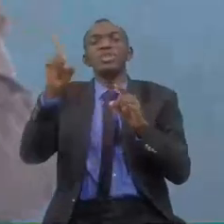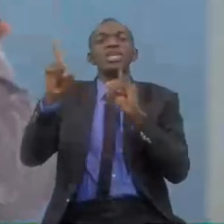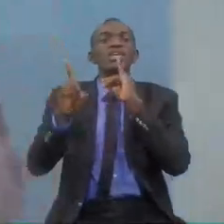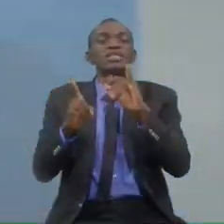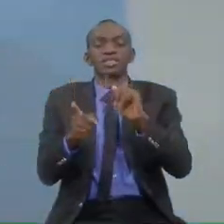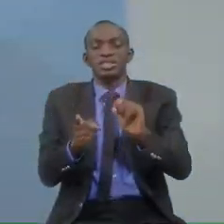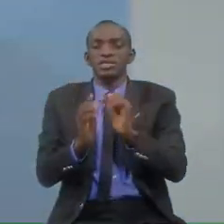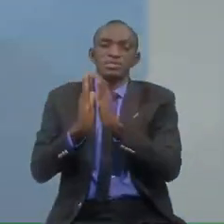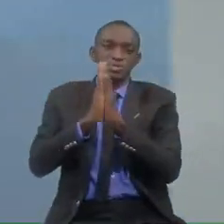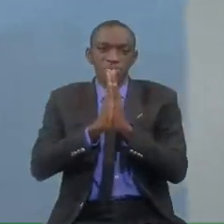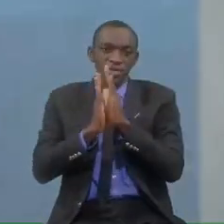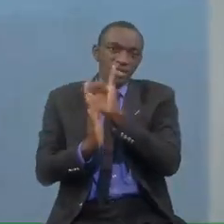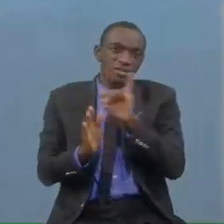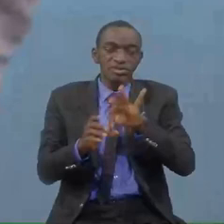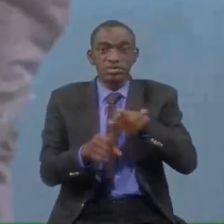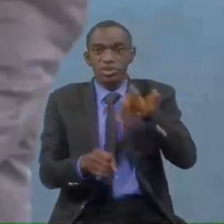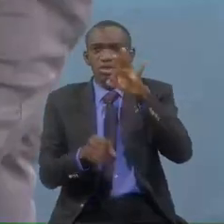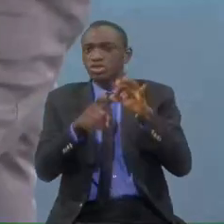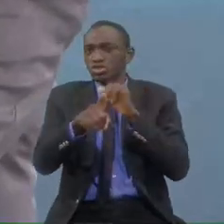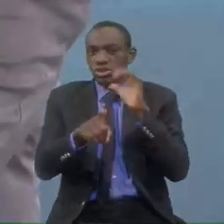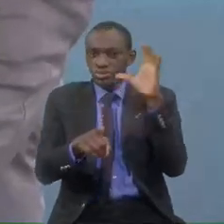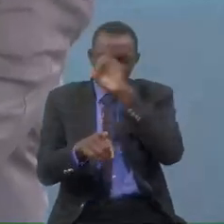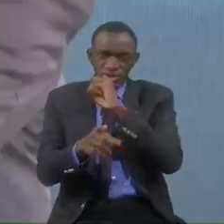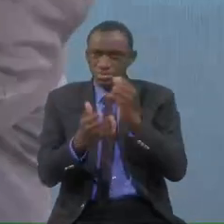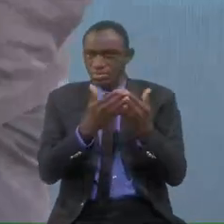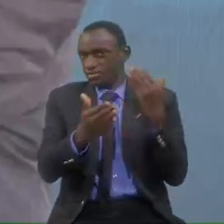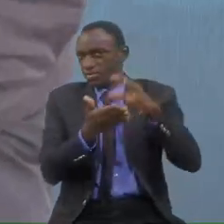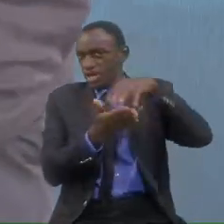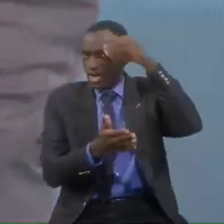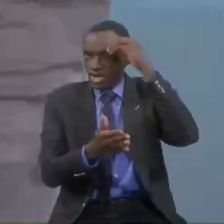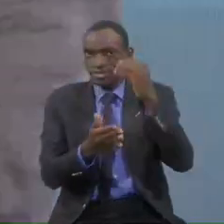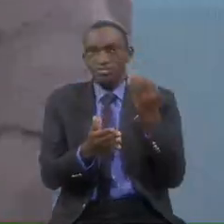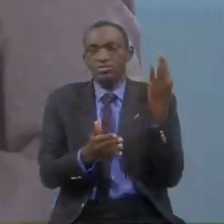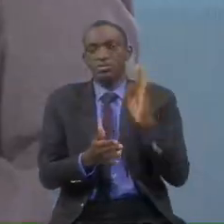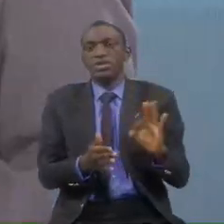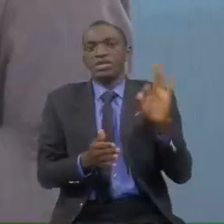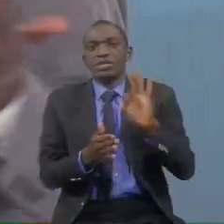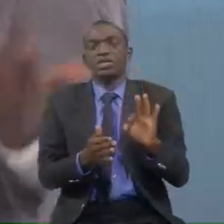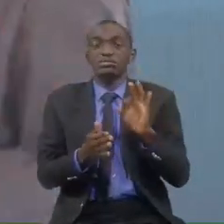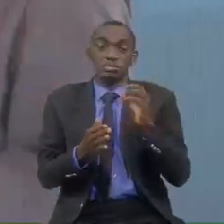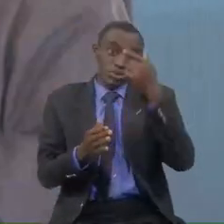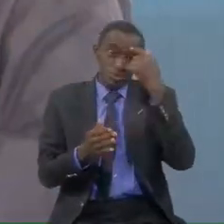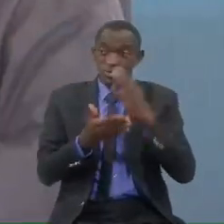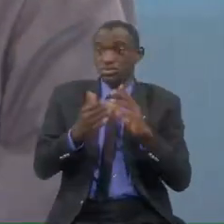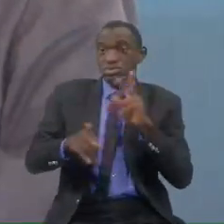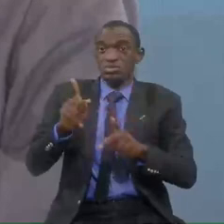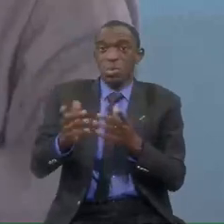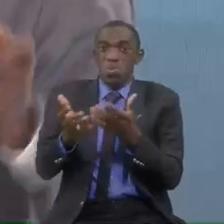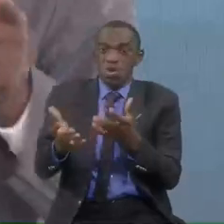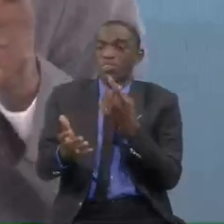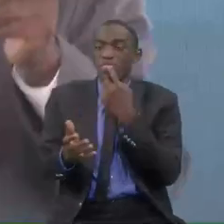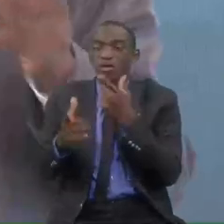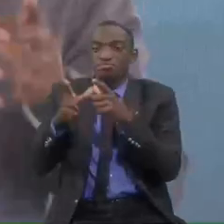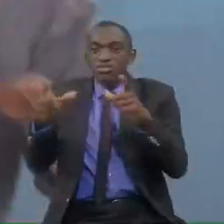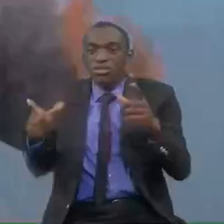intercesseur. Alors, nous ne devons pas rater tout cela parce qu'on poursuit les langues, mais où est